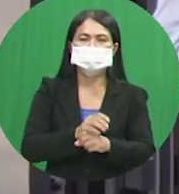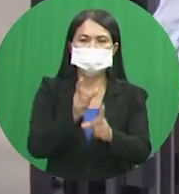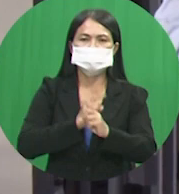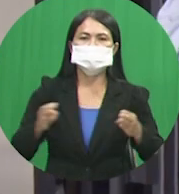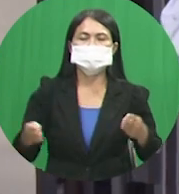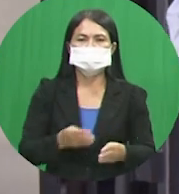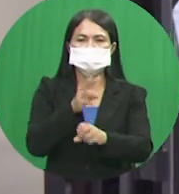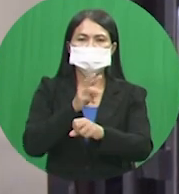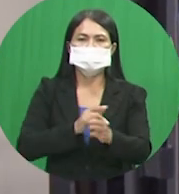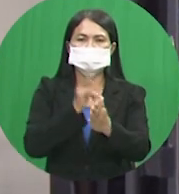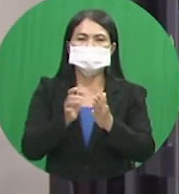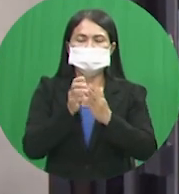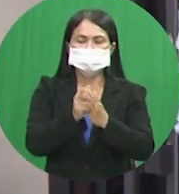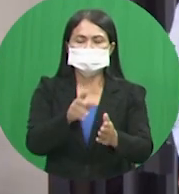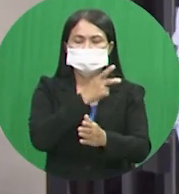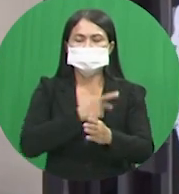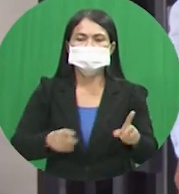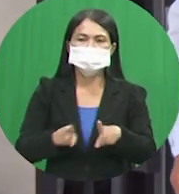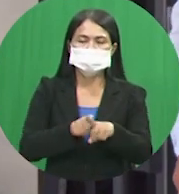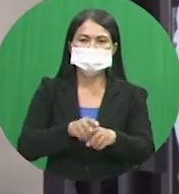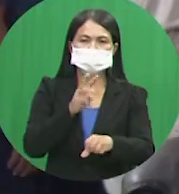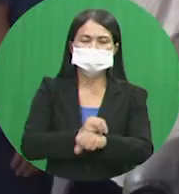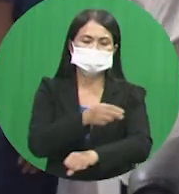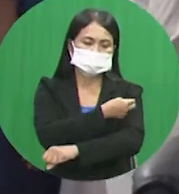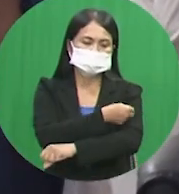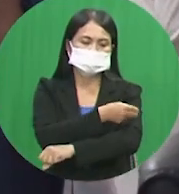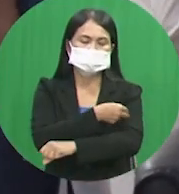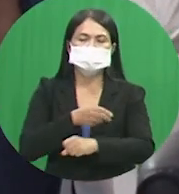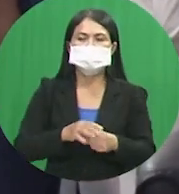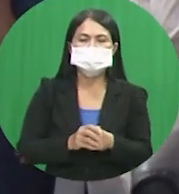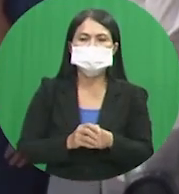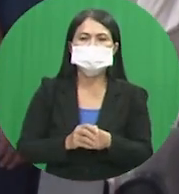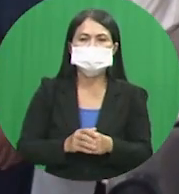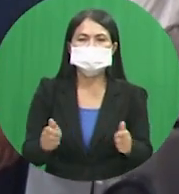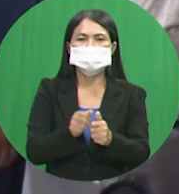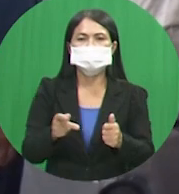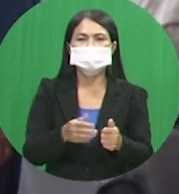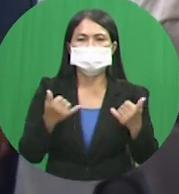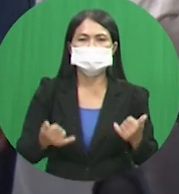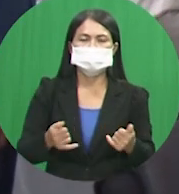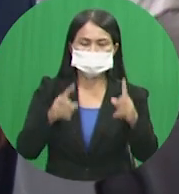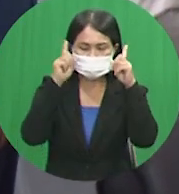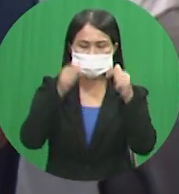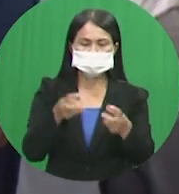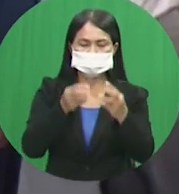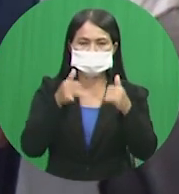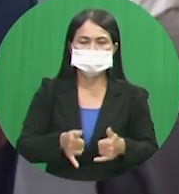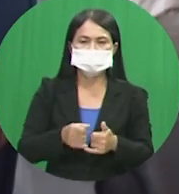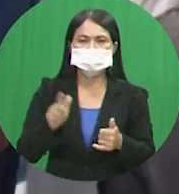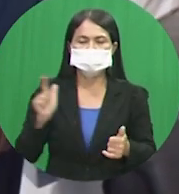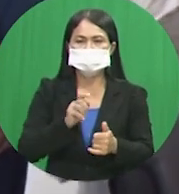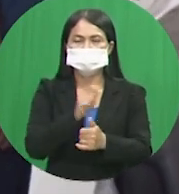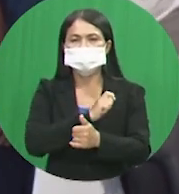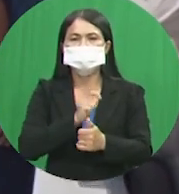ណែនាំរបស់រាជរដ្ឋាភិបាលក៏ដូចជាក្រសួងសុខាភិបាលជាមួយនេះឯកឧត្តមអបនាយករដ្ឋមន្ត្រីជាសុ